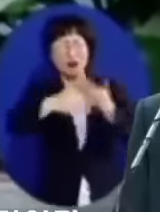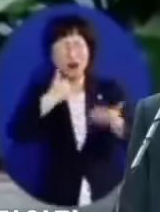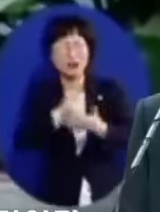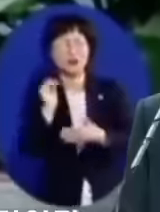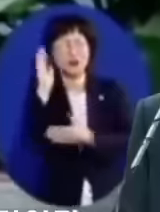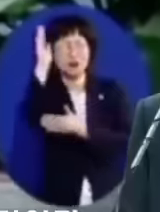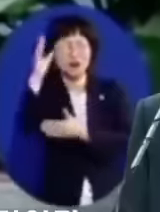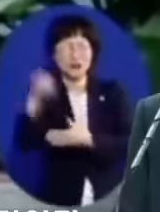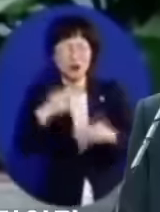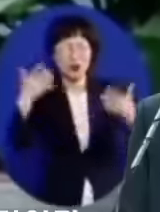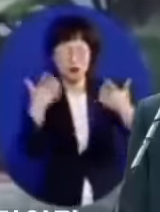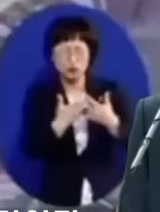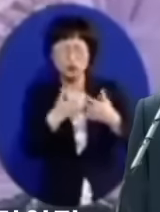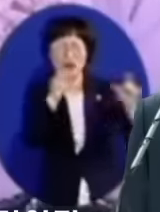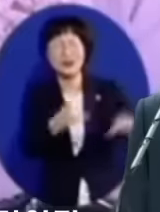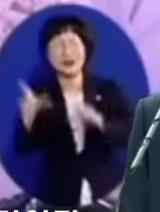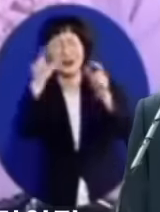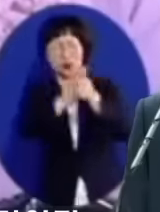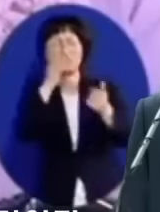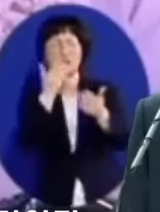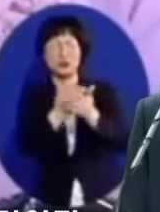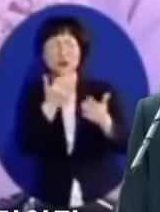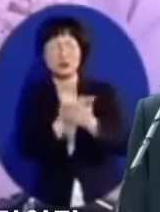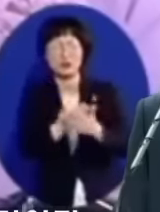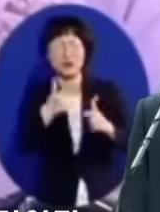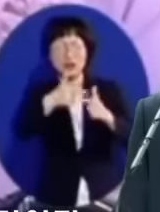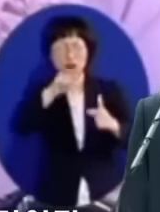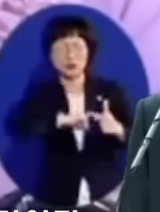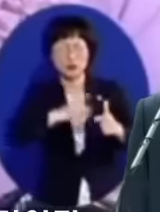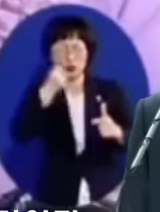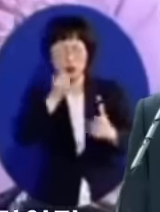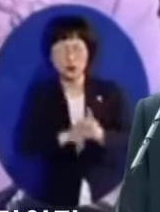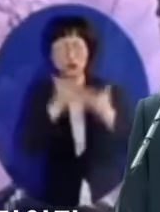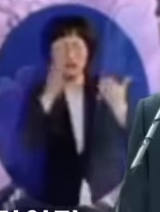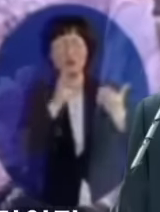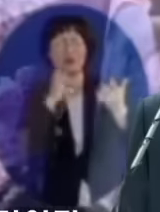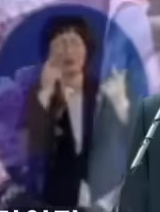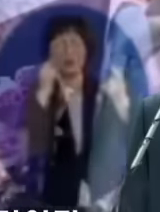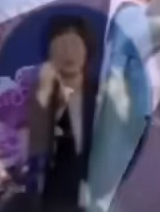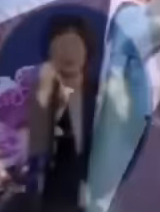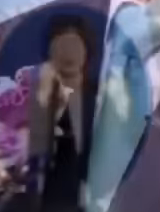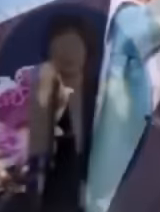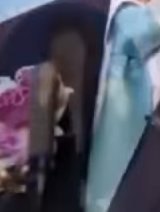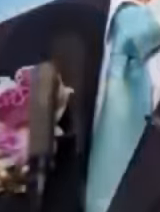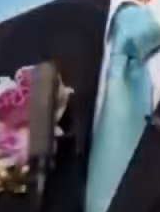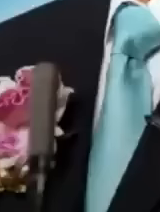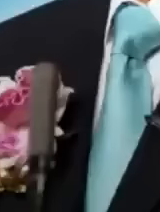영광으로 충만한 삶을 살게 도와주시옵소서. 예수님 이름으로 기도드립니다. 아멘.